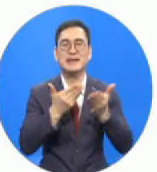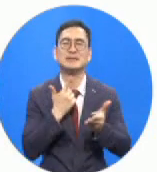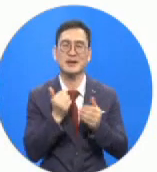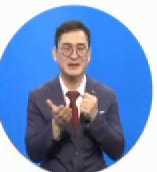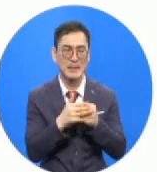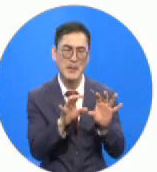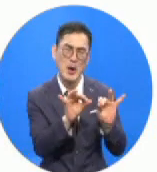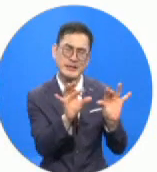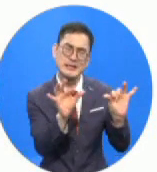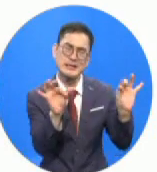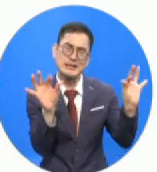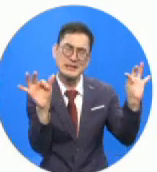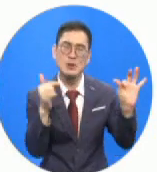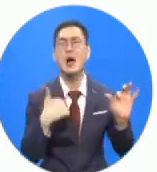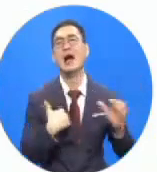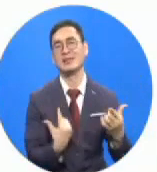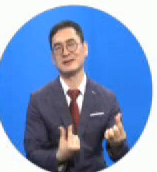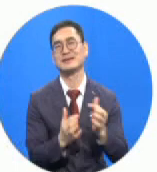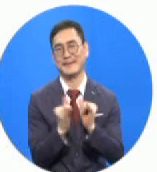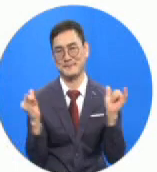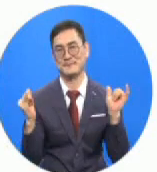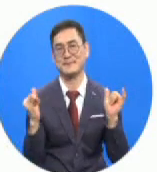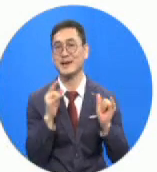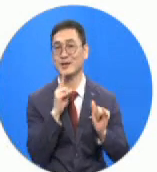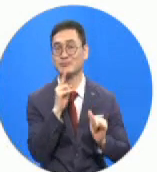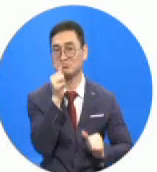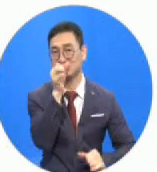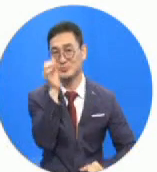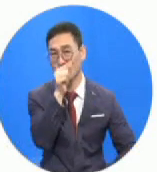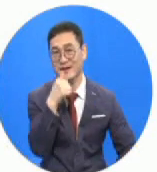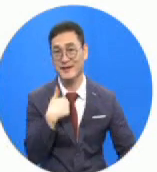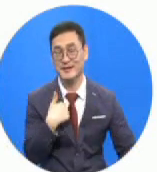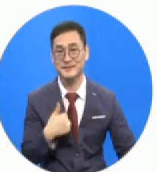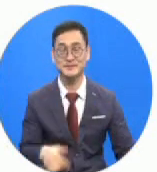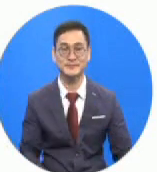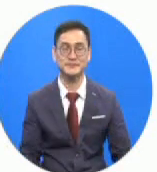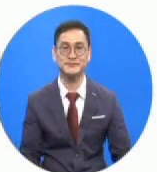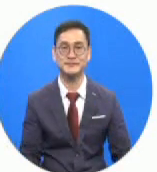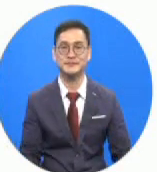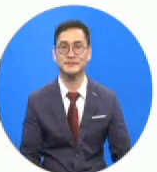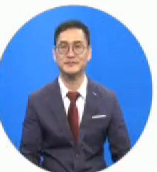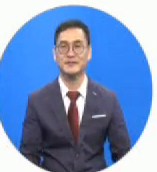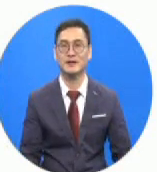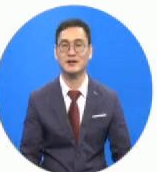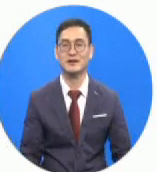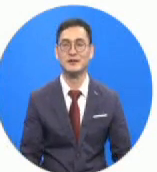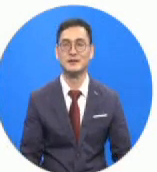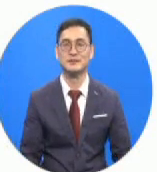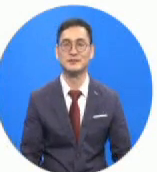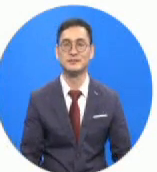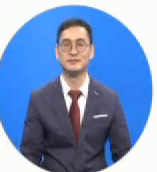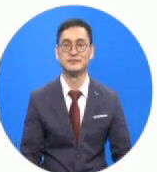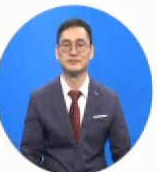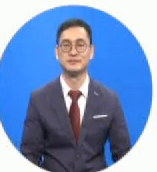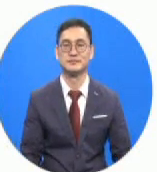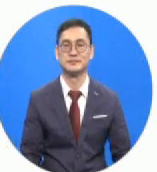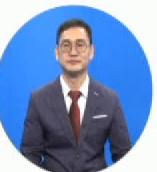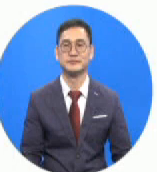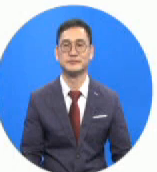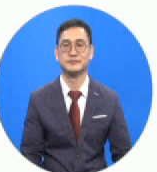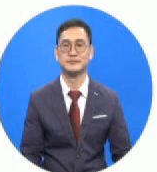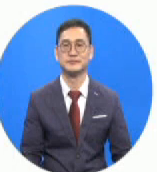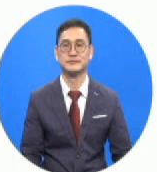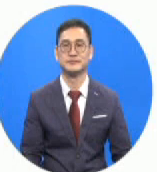지닌 어졌다 위런 심고 눈을 소개하고 있는데 여사님 본인을 숨기기